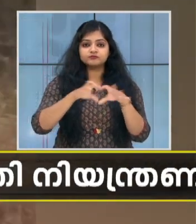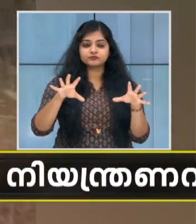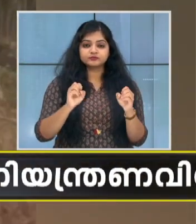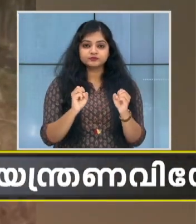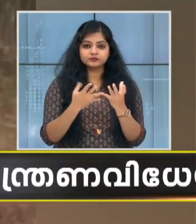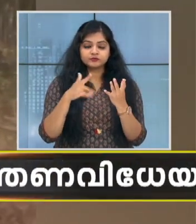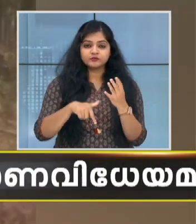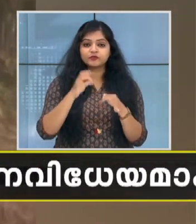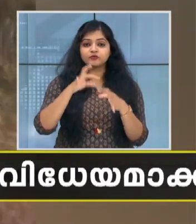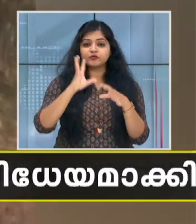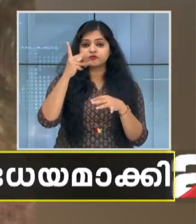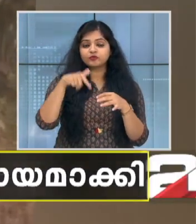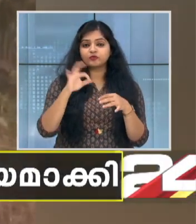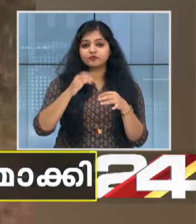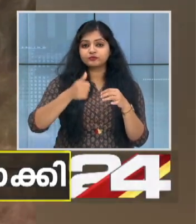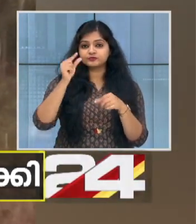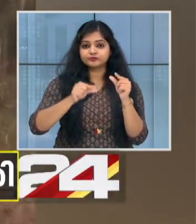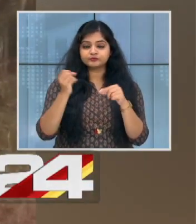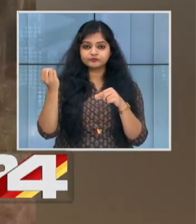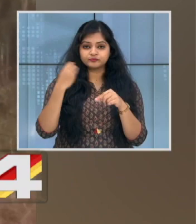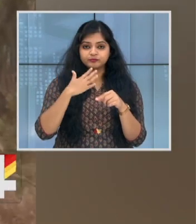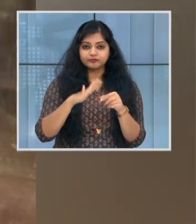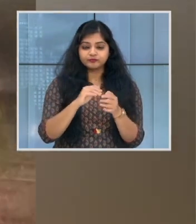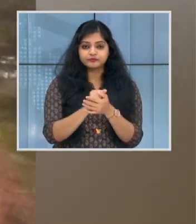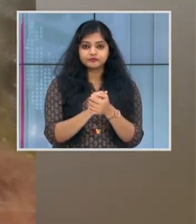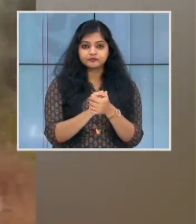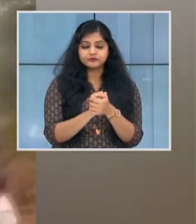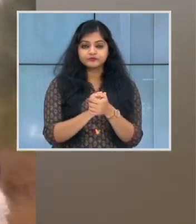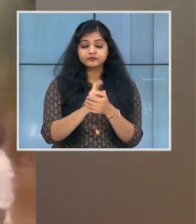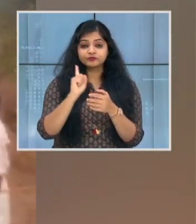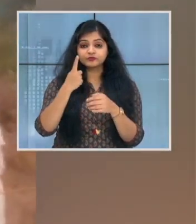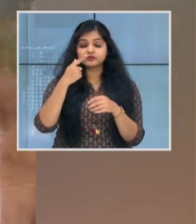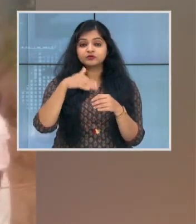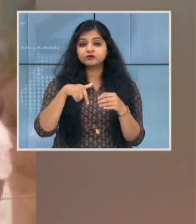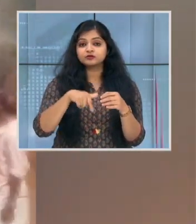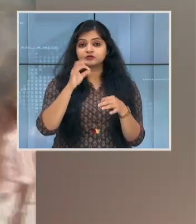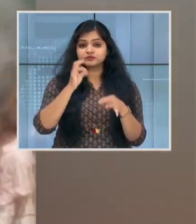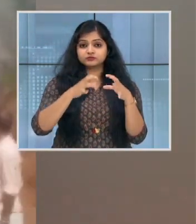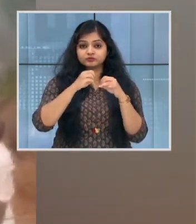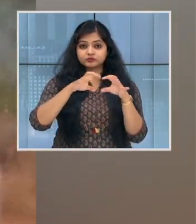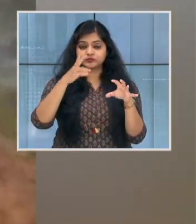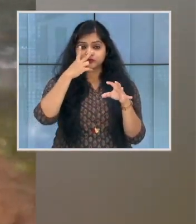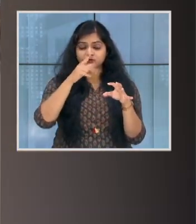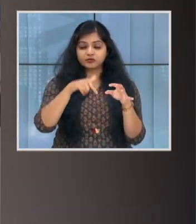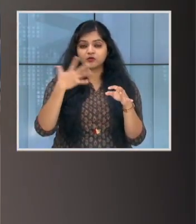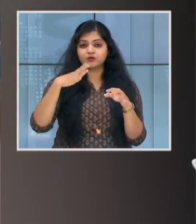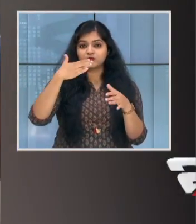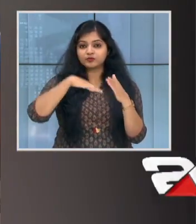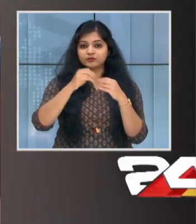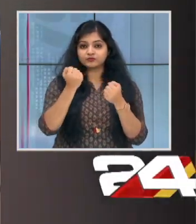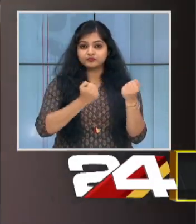ചെയ്തതെന്നാണ് ഫയർഫോഴ്സ് ഉദ്യോഗസ്ഥർ ഉൾപ്പെടെ ഈ ഘട്ടത്തിൽ അറിയിക്കുന്നത്. ആദ്യഘട്ടത്തിൽ ഈ തീ പടരുന്ന കണ്ട ഘട്ടത്തിൽ തന്നെ ലോറിയിൽ